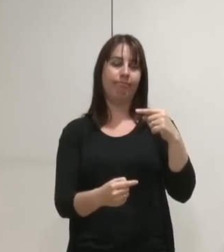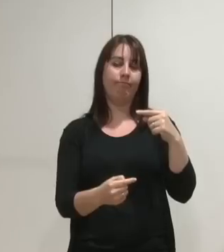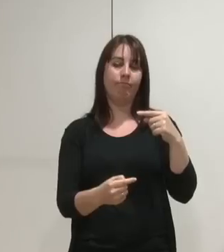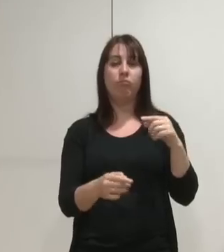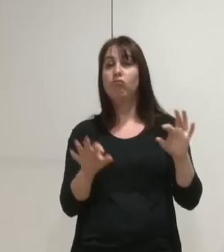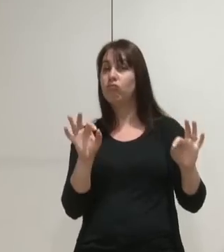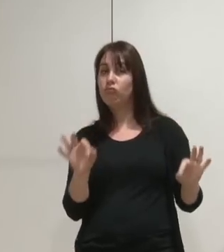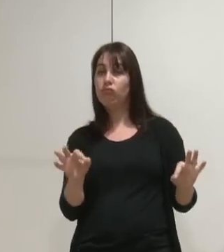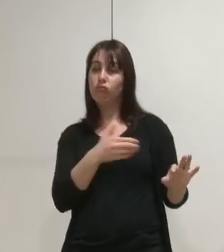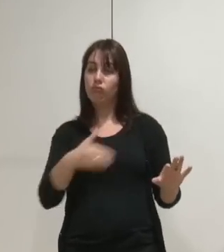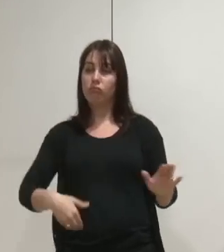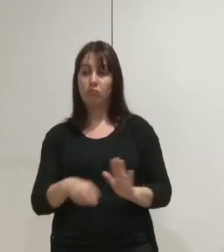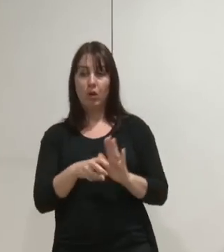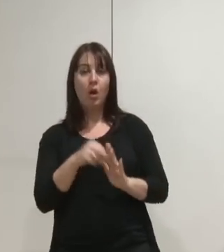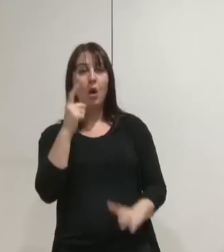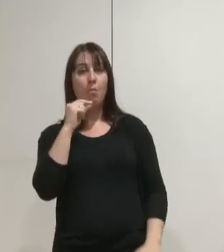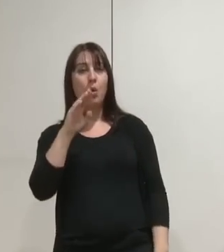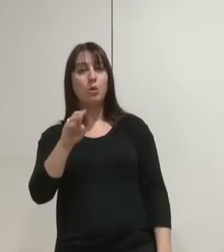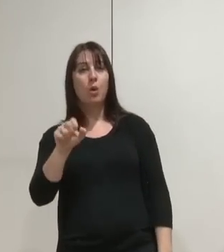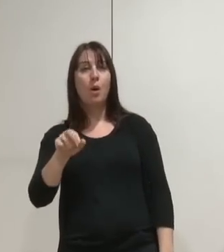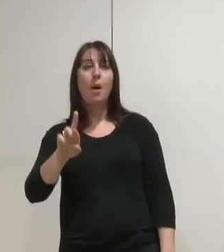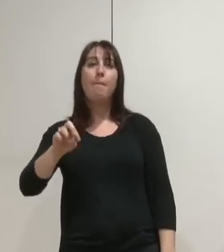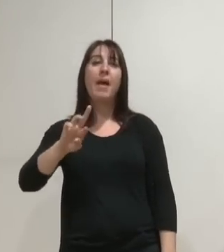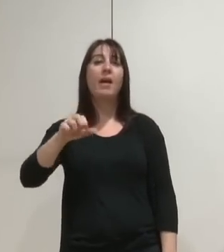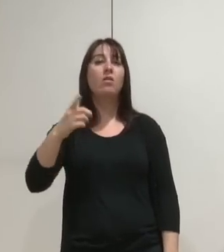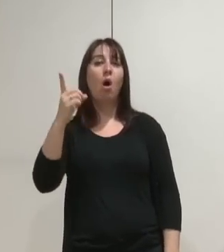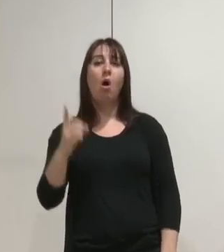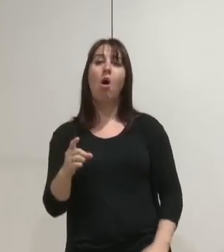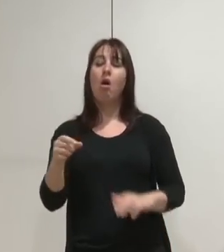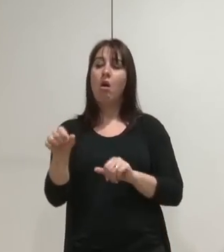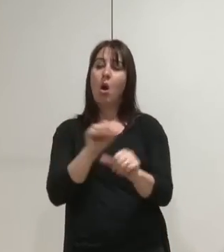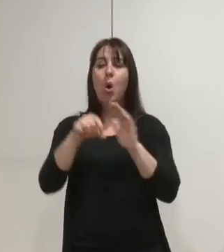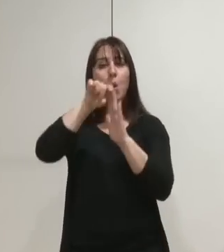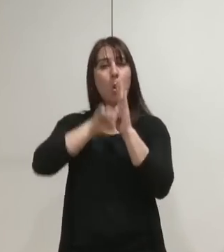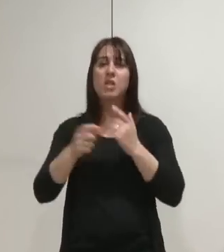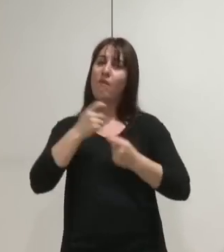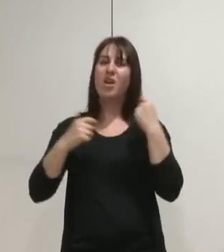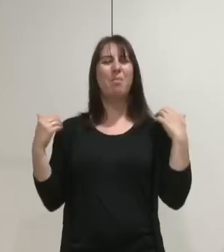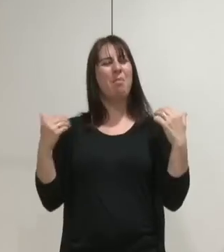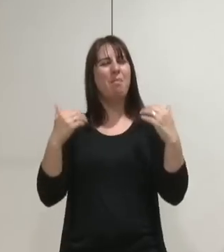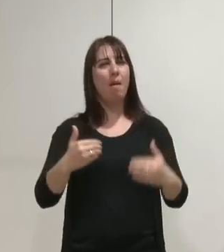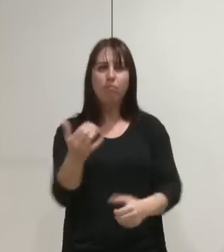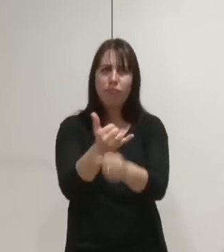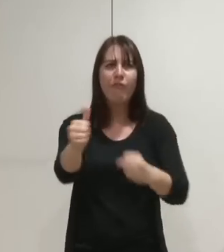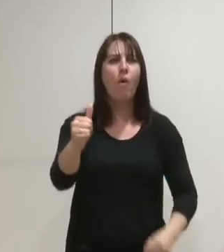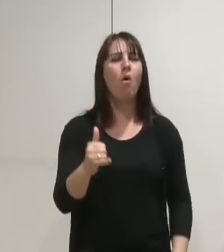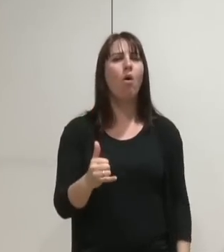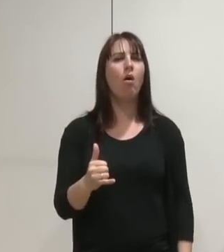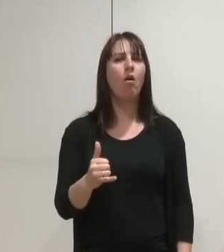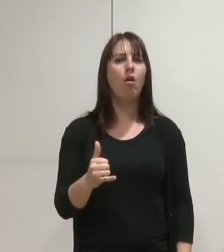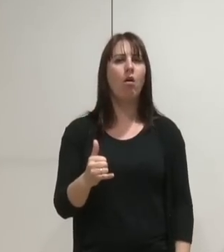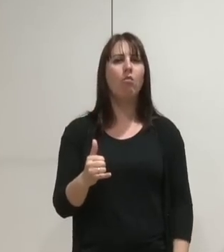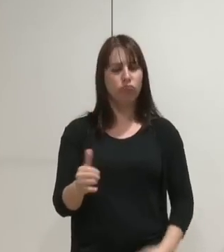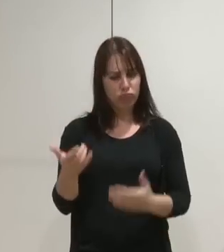ce point de vue-l sur le plan des principes Monsieur Bertrand quand vous dites c'est aux mêmes conditions financières ce n'est pas vrai il y a une diminution